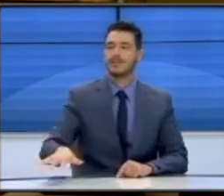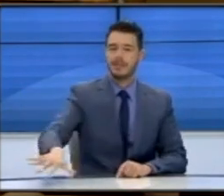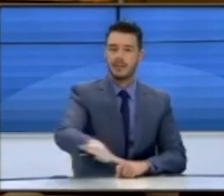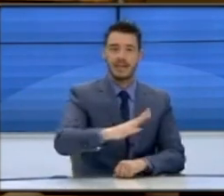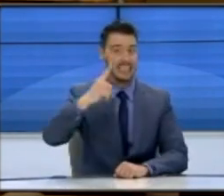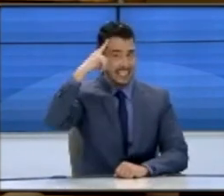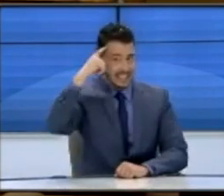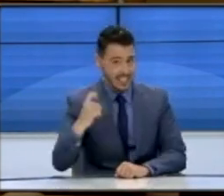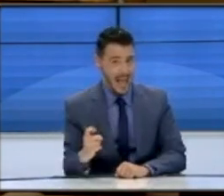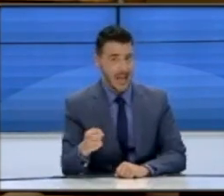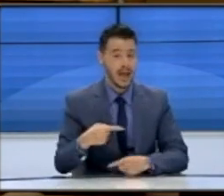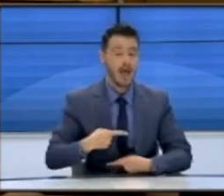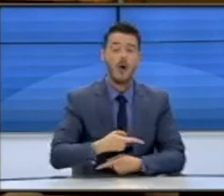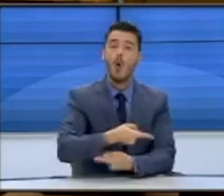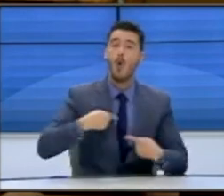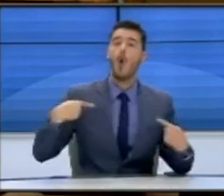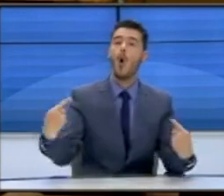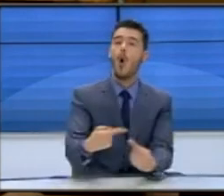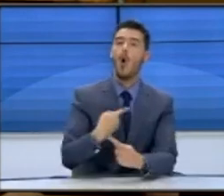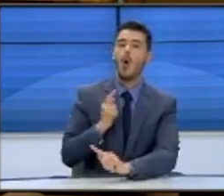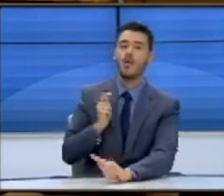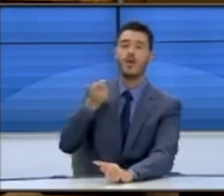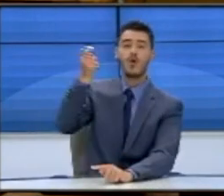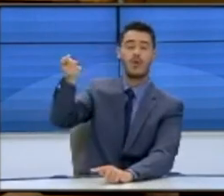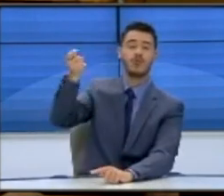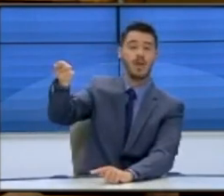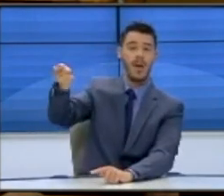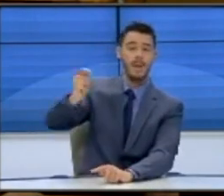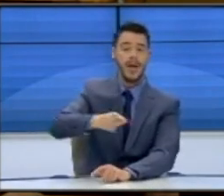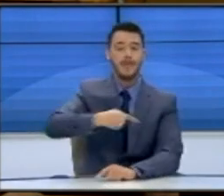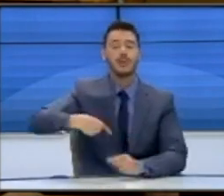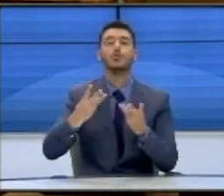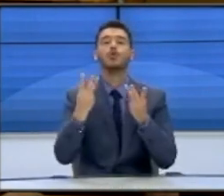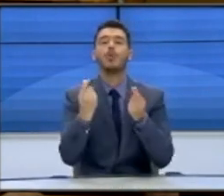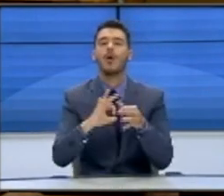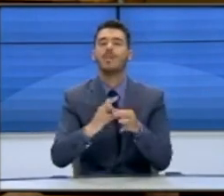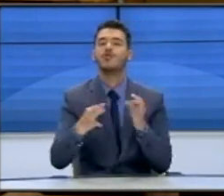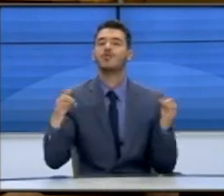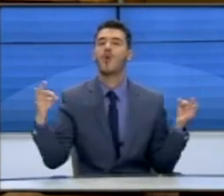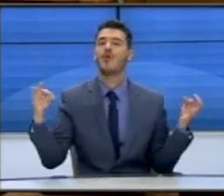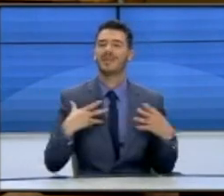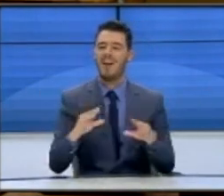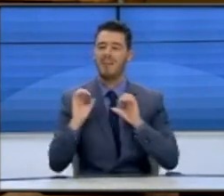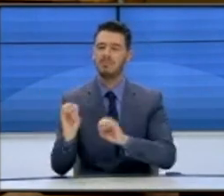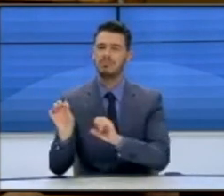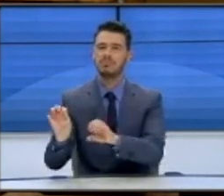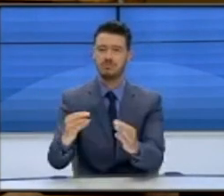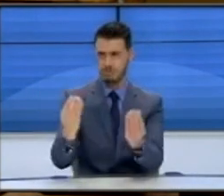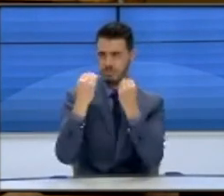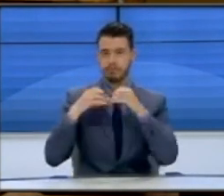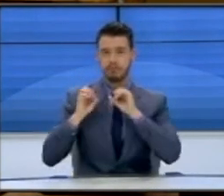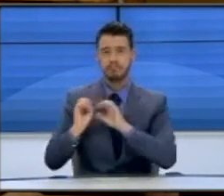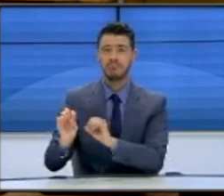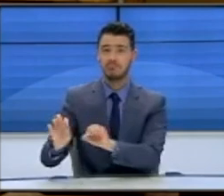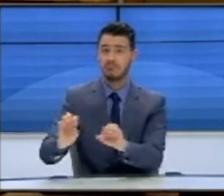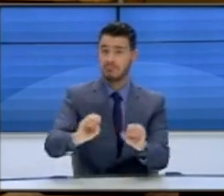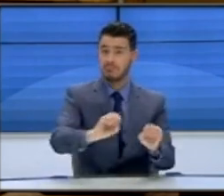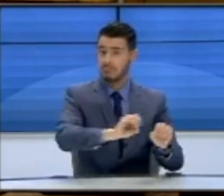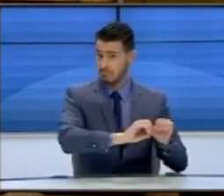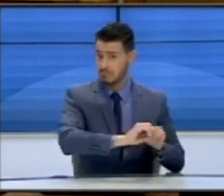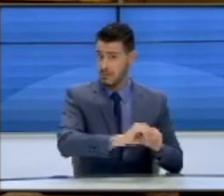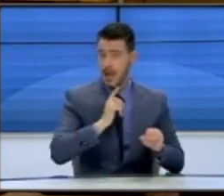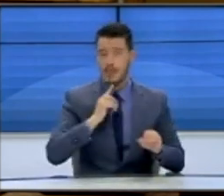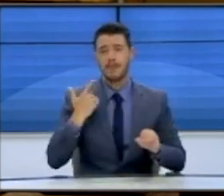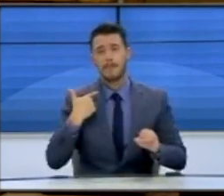ίδια η ιστορία μας και ο τρόπος που τη διδασκόμαστε να είναι μια ιστορία γένους